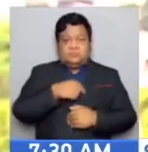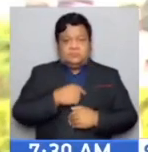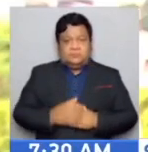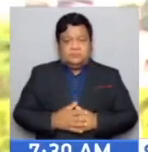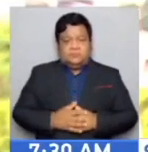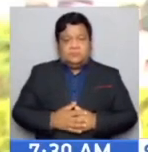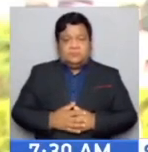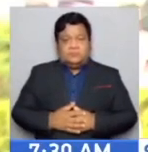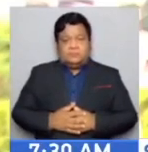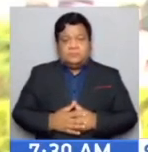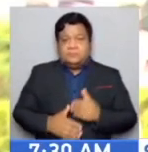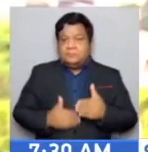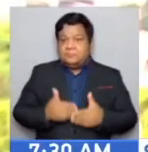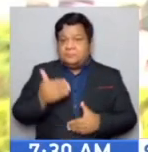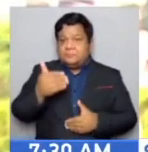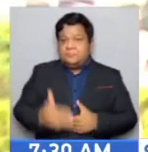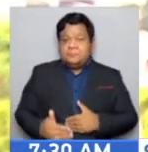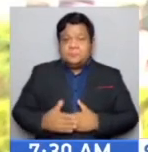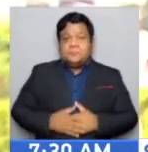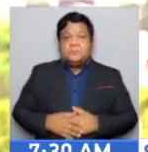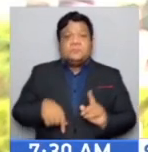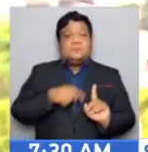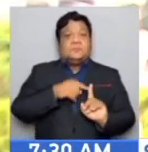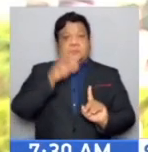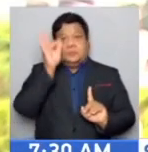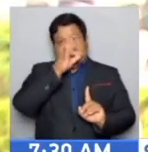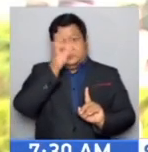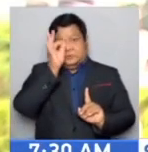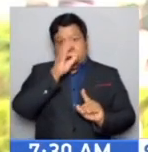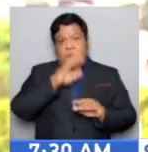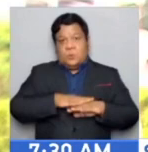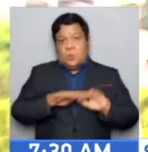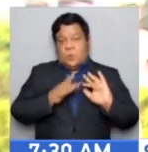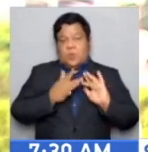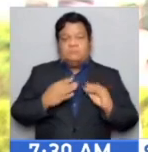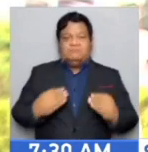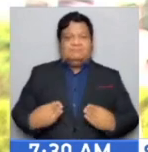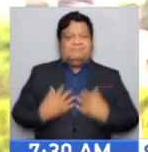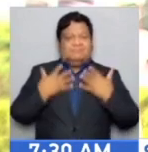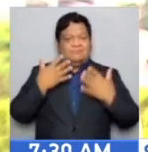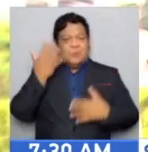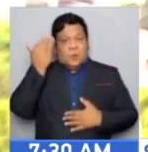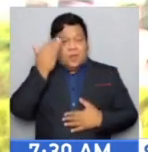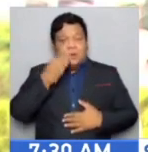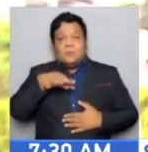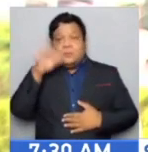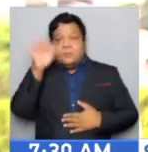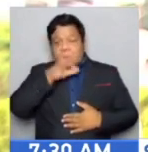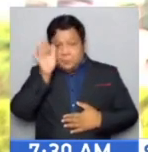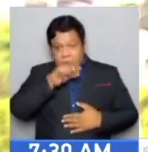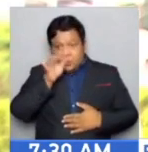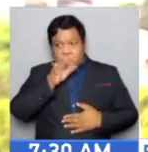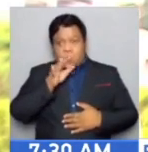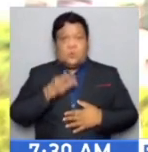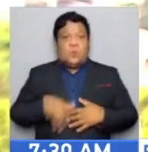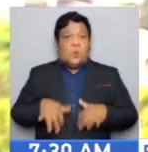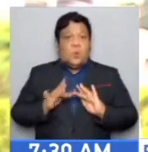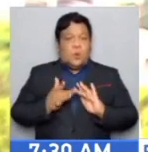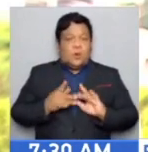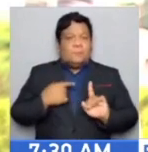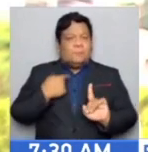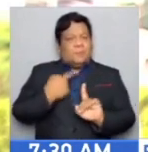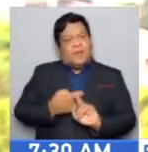Good vibes ang atin na isang Pinoy online dahil sa kanyang videos tungkol sa ordinaryong buhay ng mga Pilipino with nasosi o social na